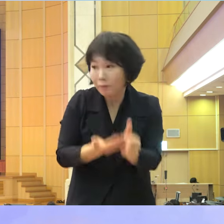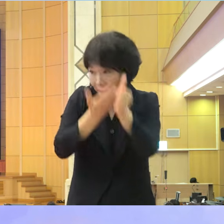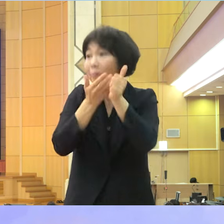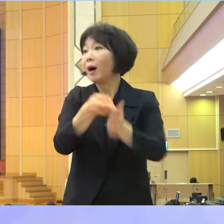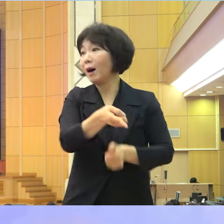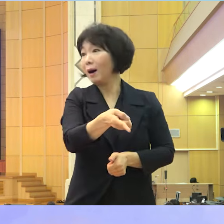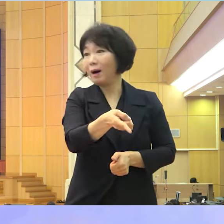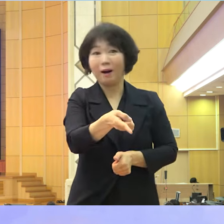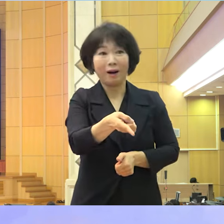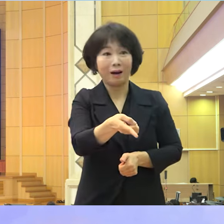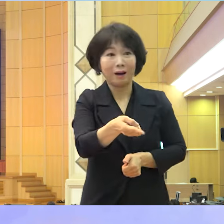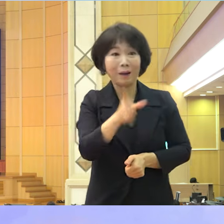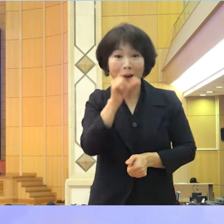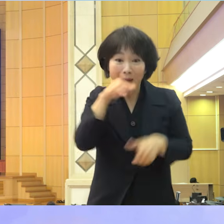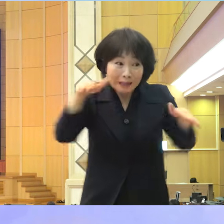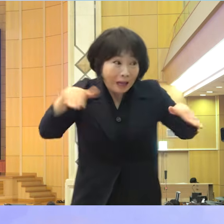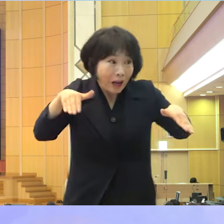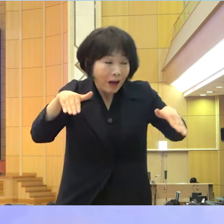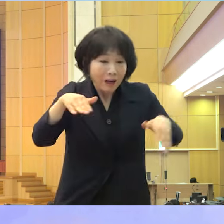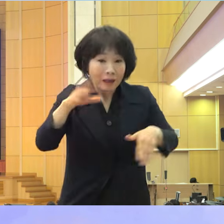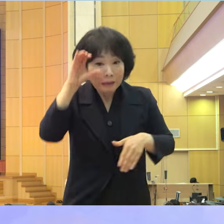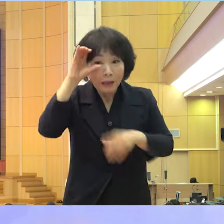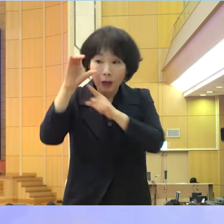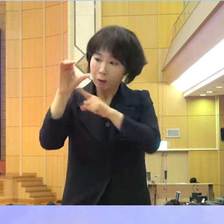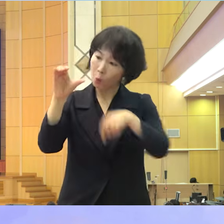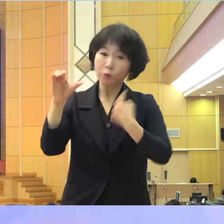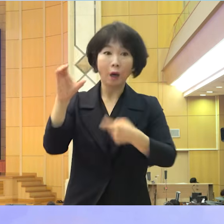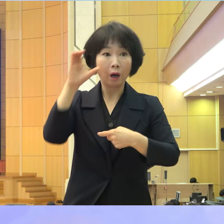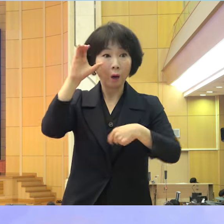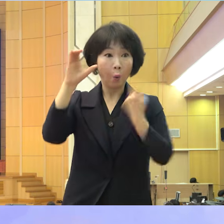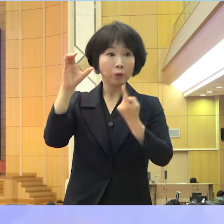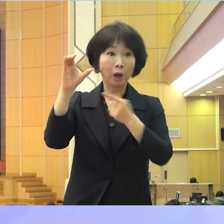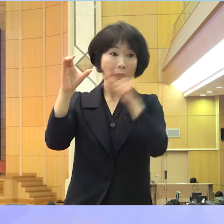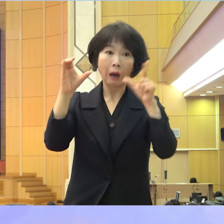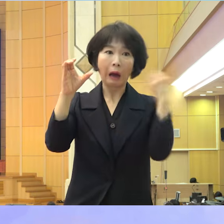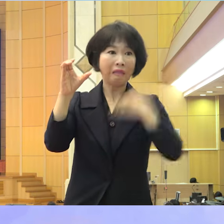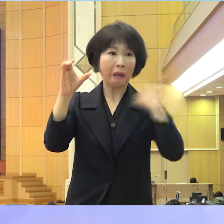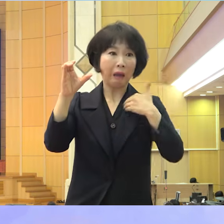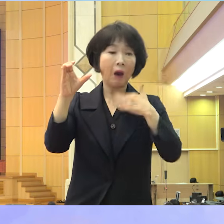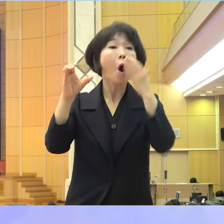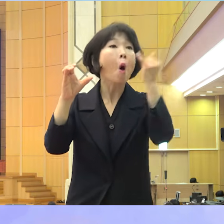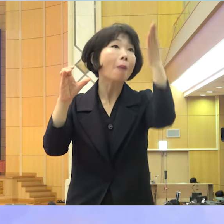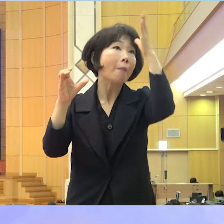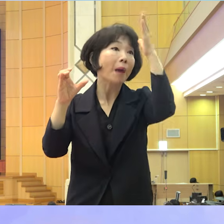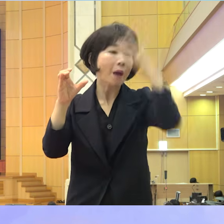위해서는 달걀이 혼자서 살면 병아리가 될 수 없어.